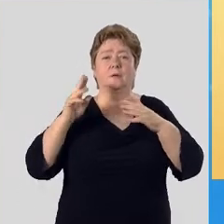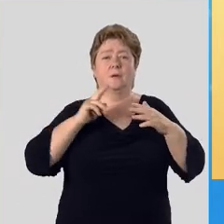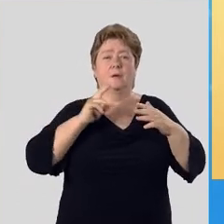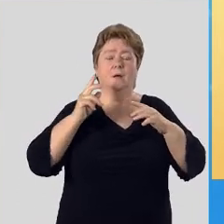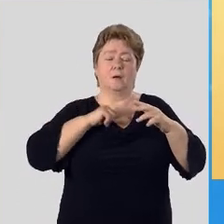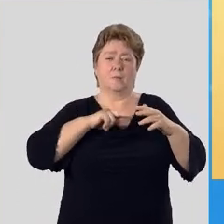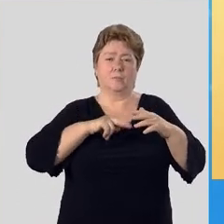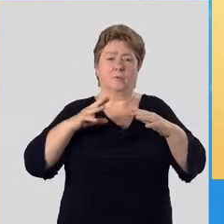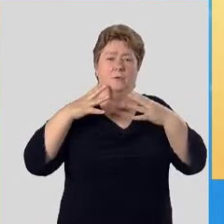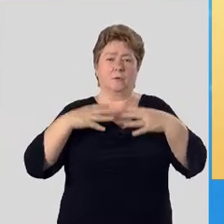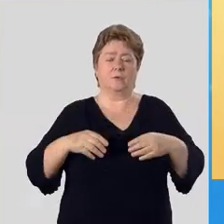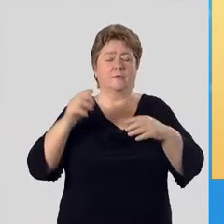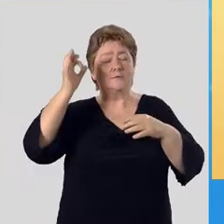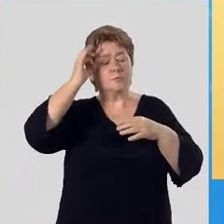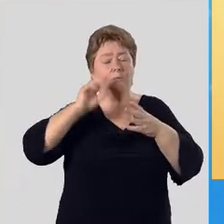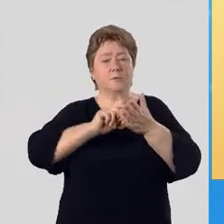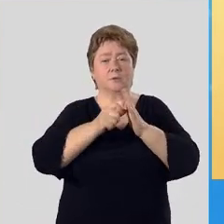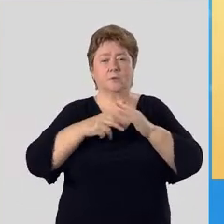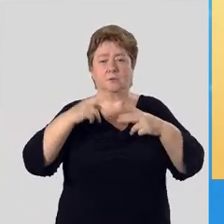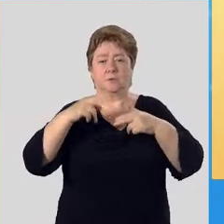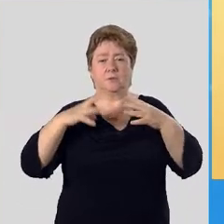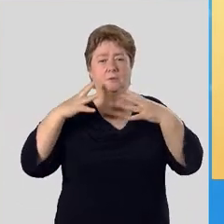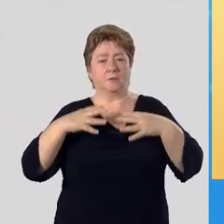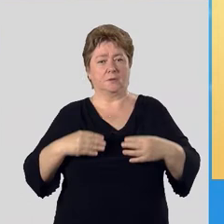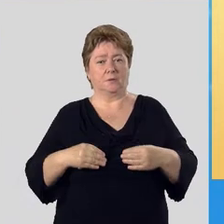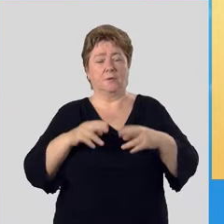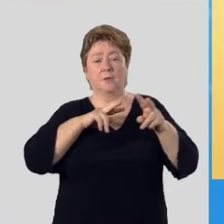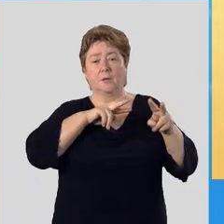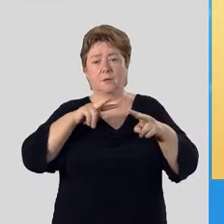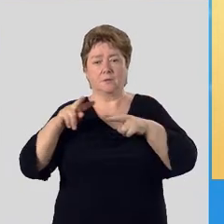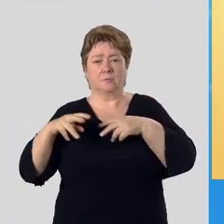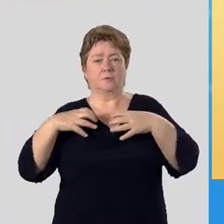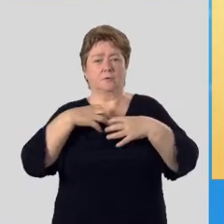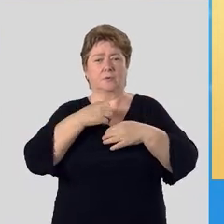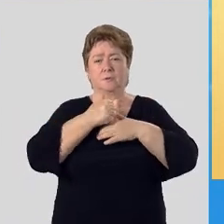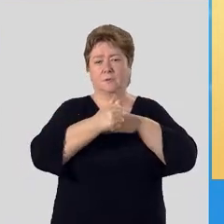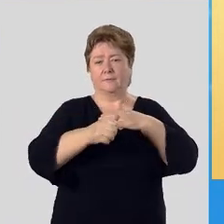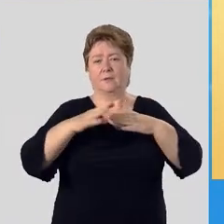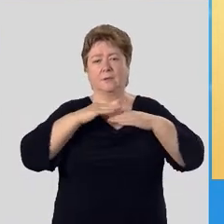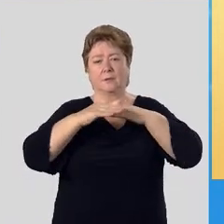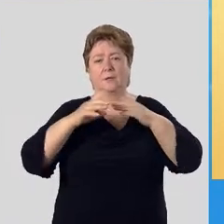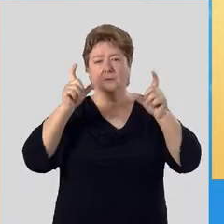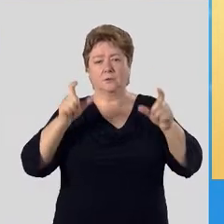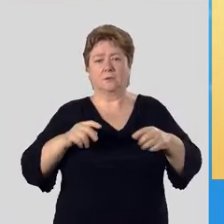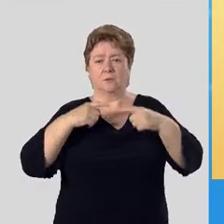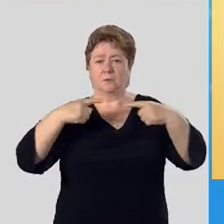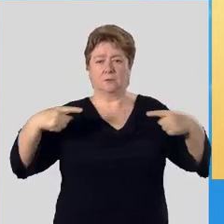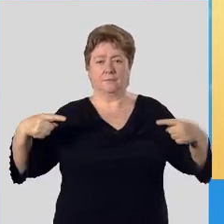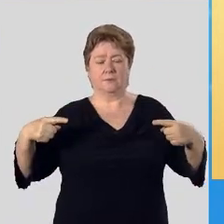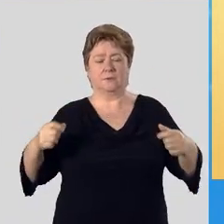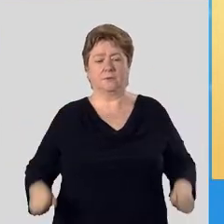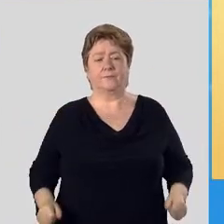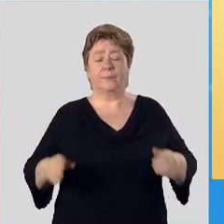организма, вспомним клеточное строение организма, рассмотрим основные ткани человека и их